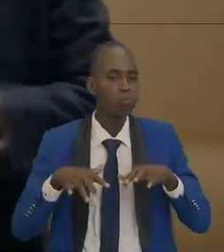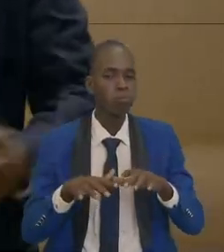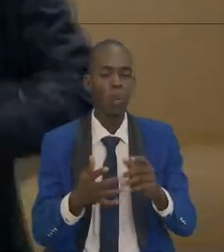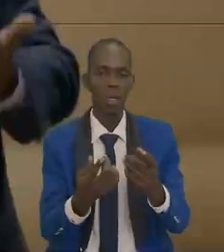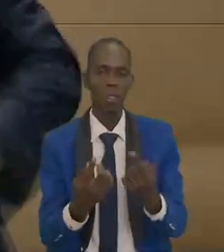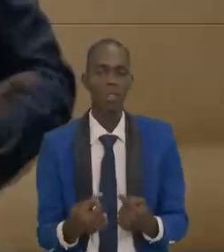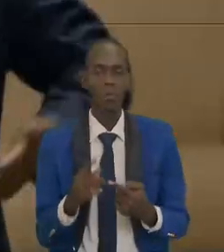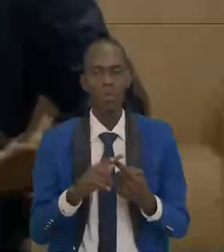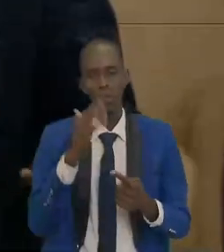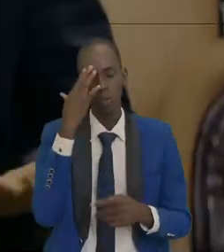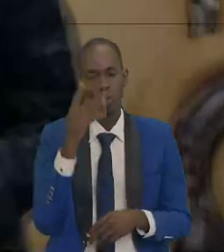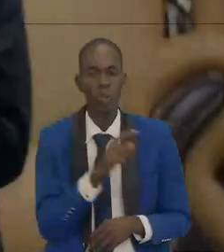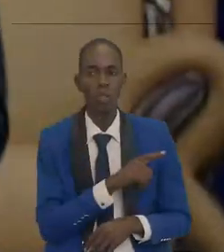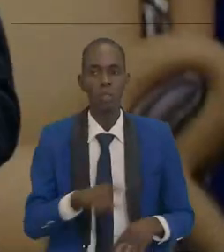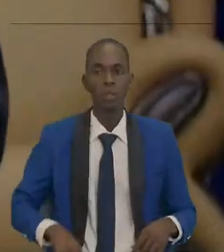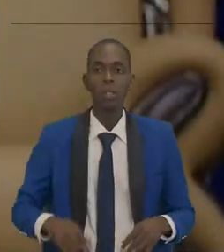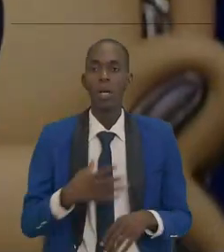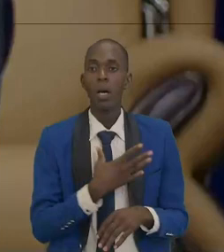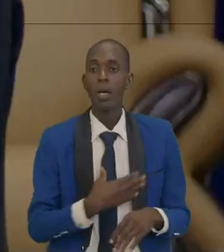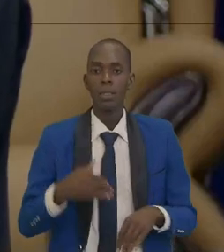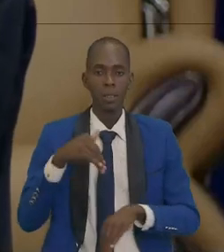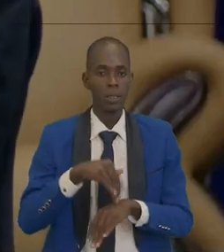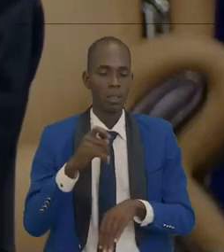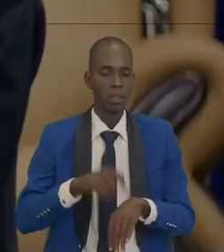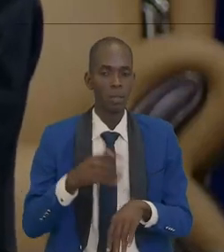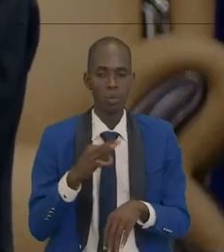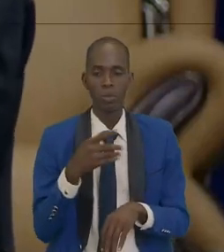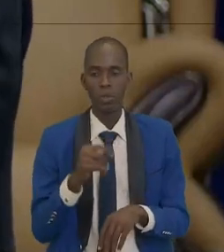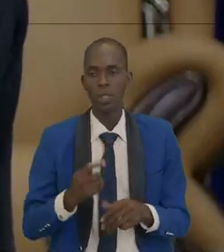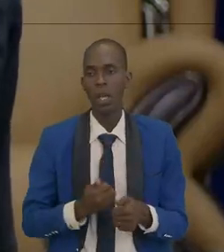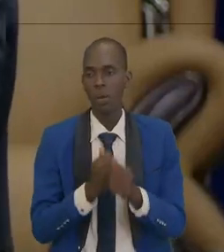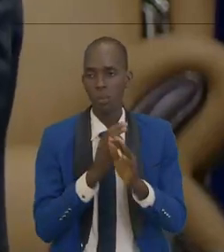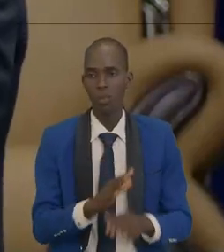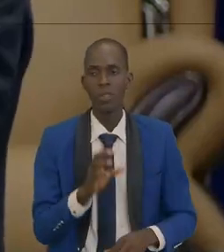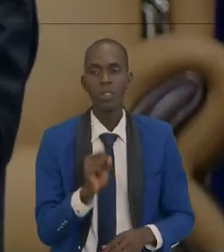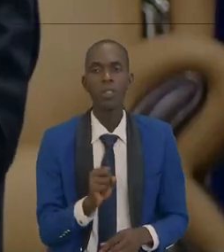Seigneur. Et finalement, le temps des apôtres,